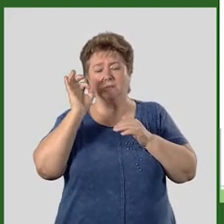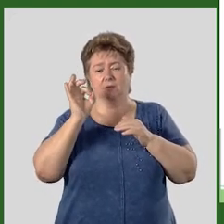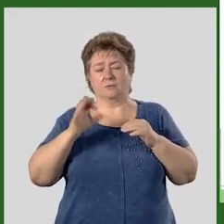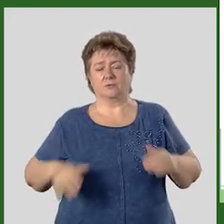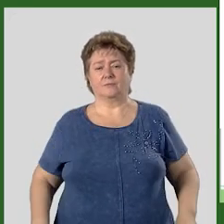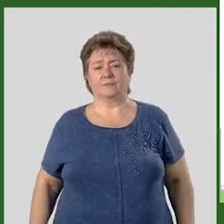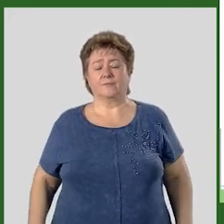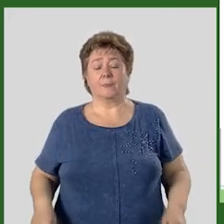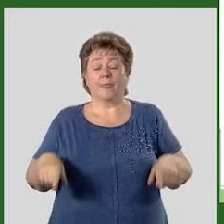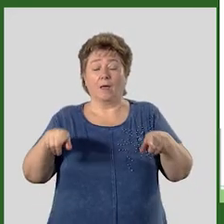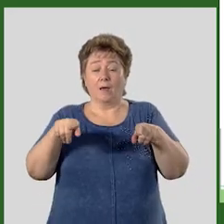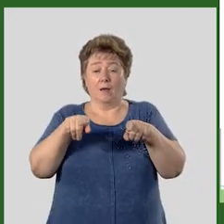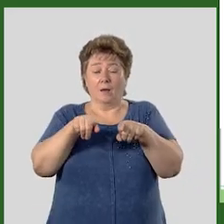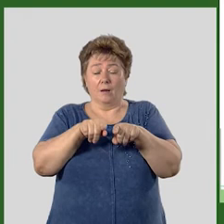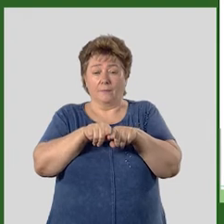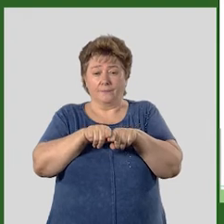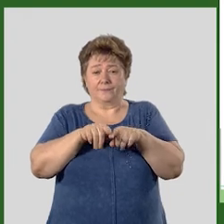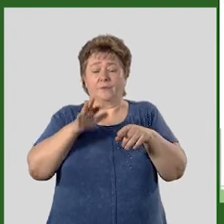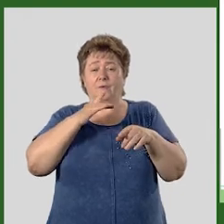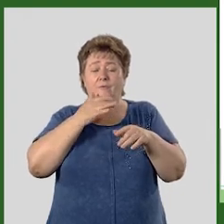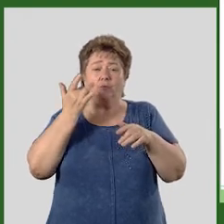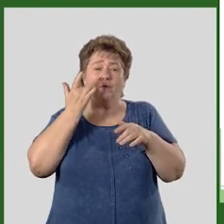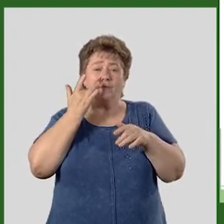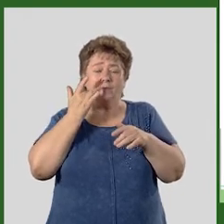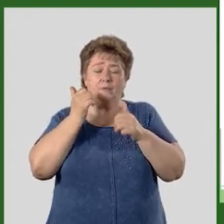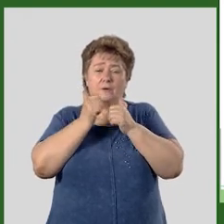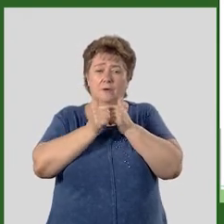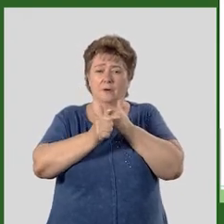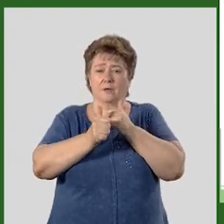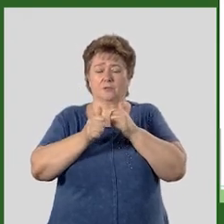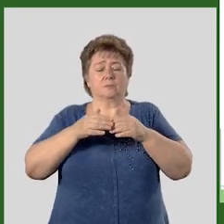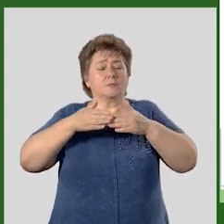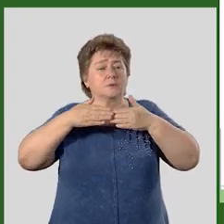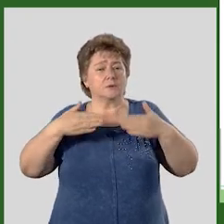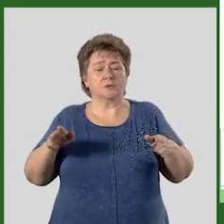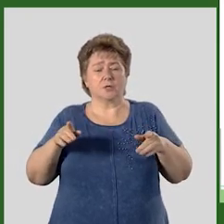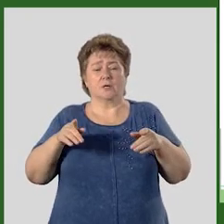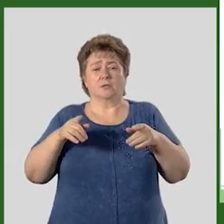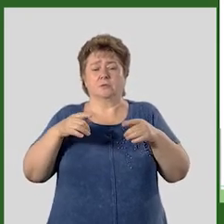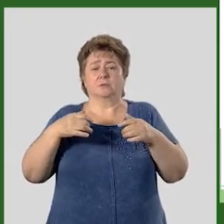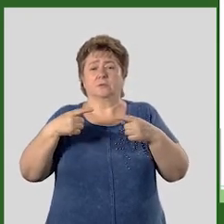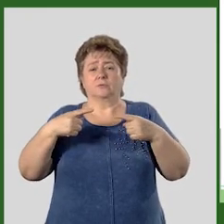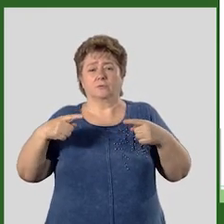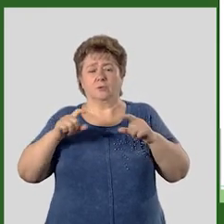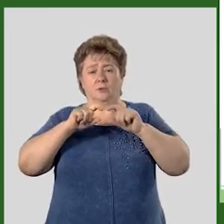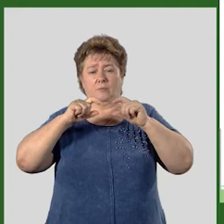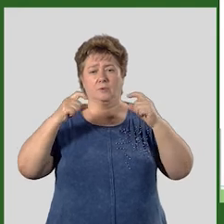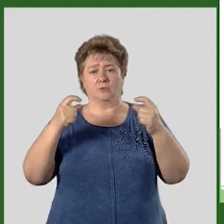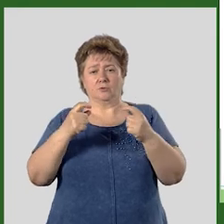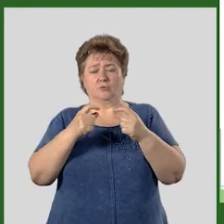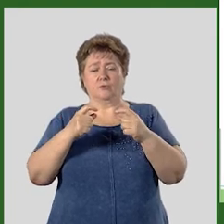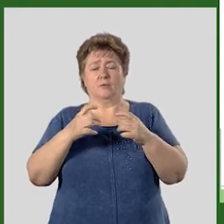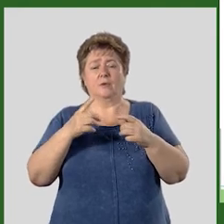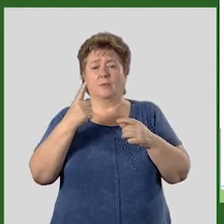градусов. Таким образом, время в каждом поясе отличается от времени в соседних поясах на